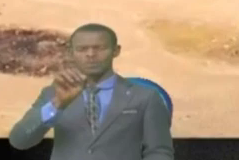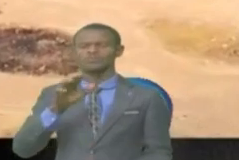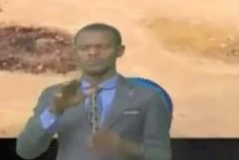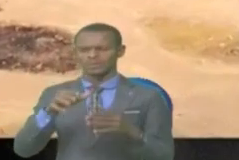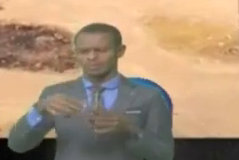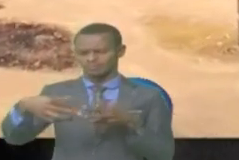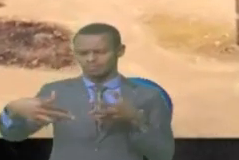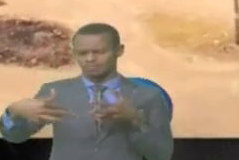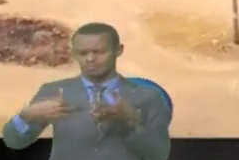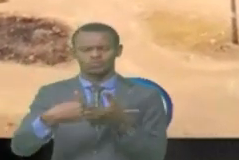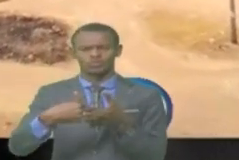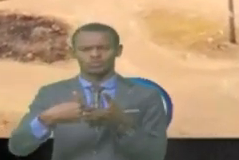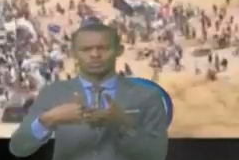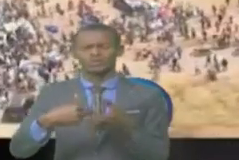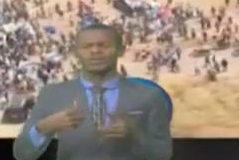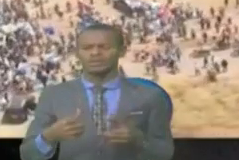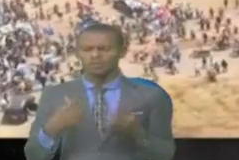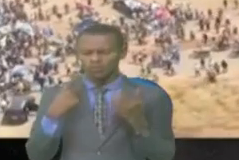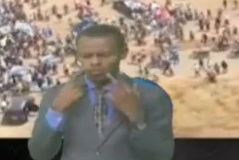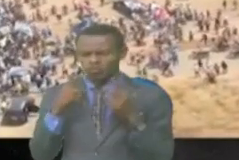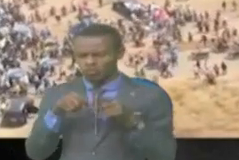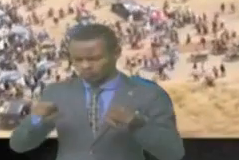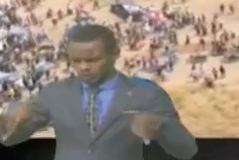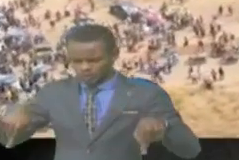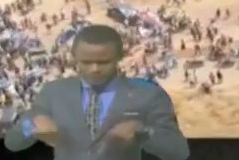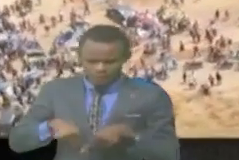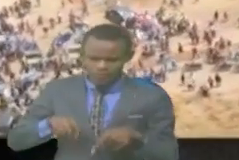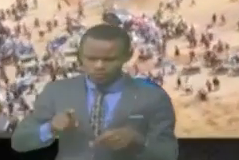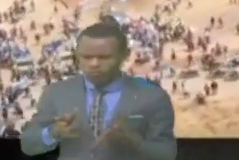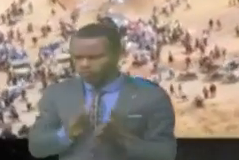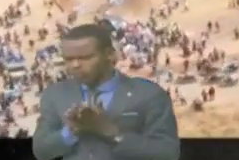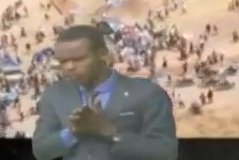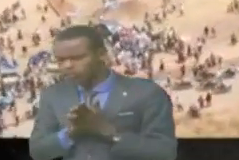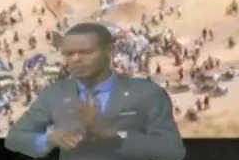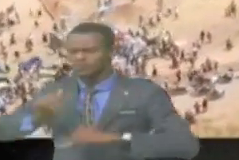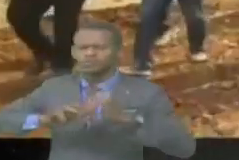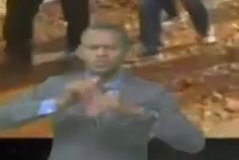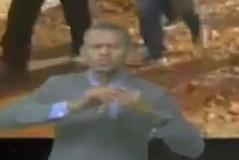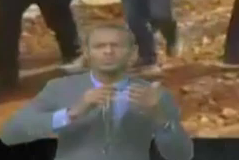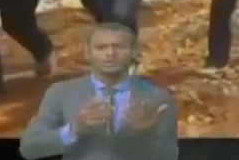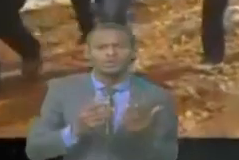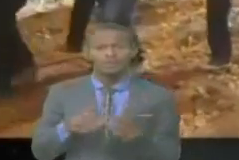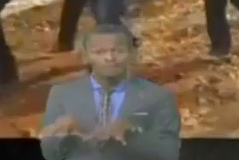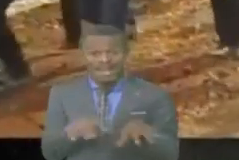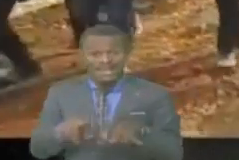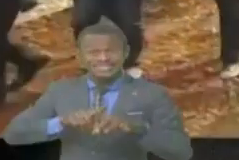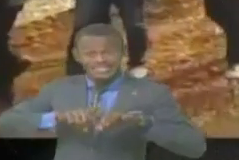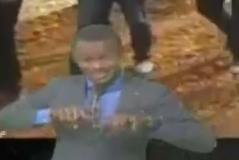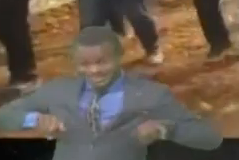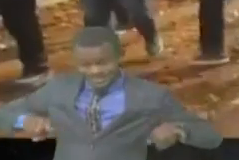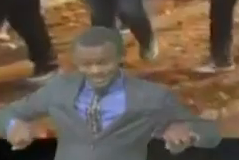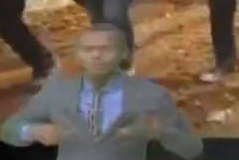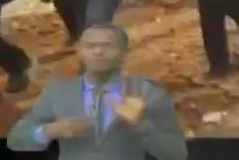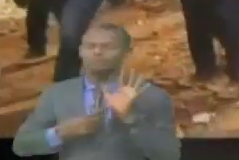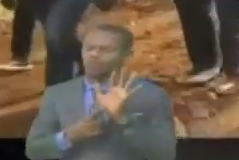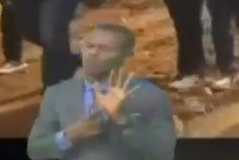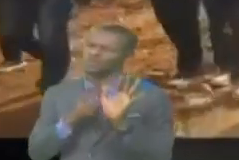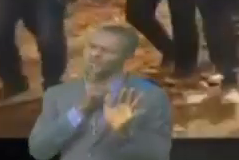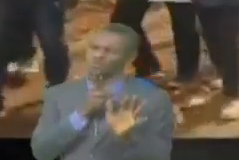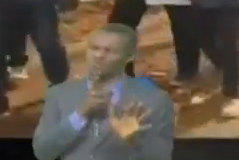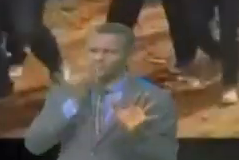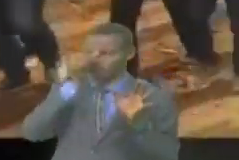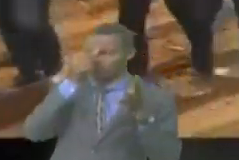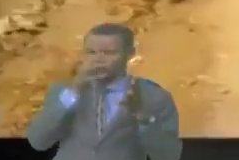nous avons encore un projet de le construire. Toutes ces réalisations à Kasumbalesa démontrent la ferme détermination du gouverneur Jacques Kiaboula Katwe de